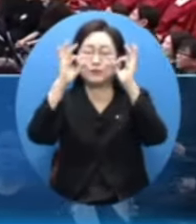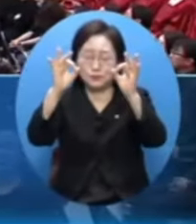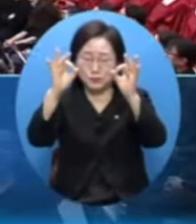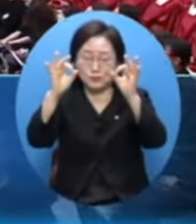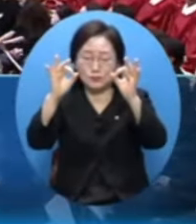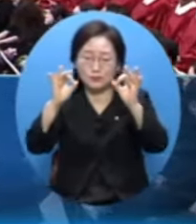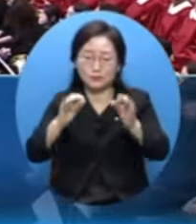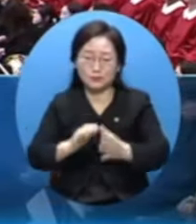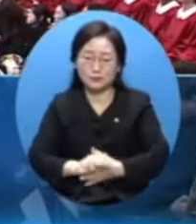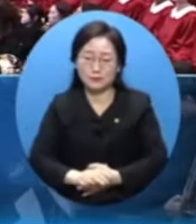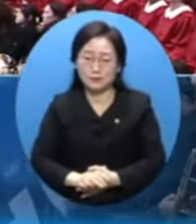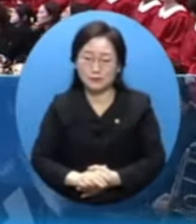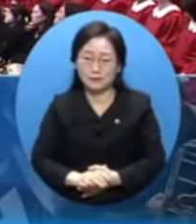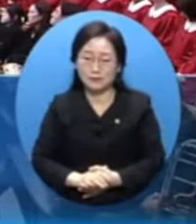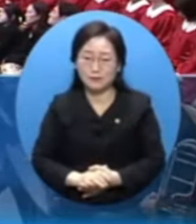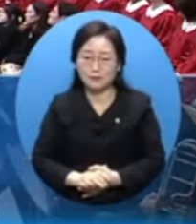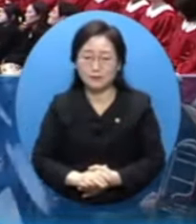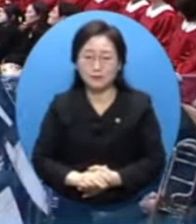하고.